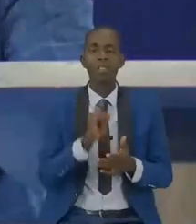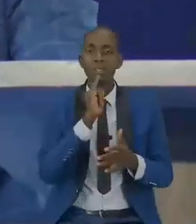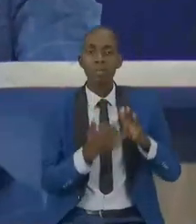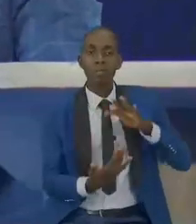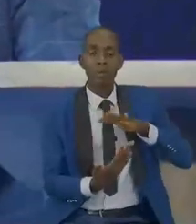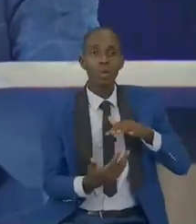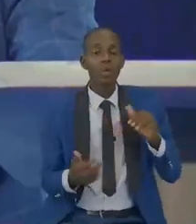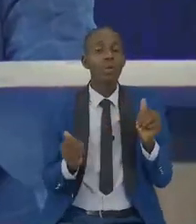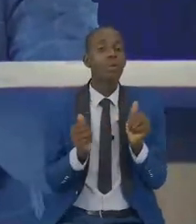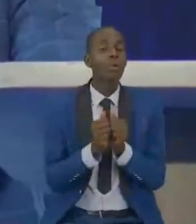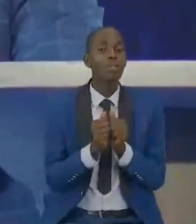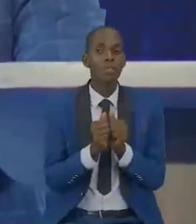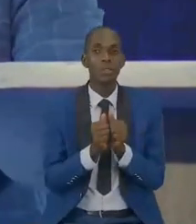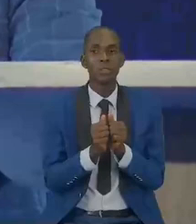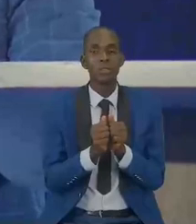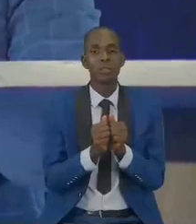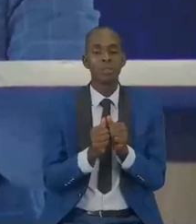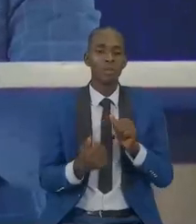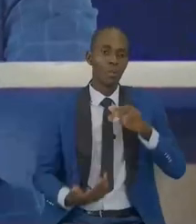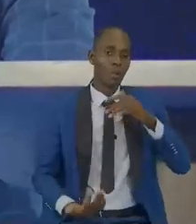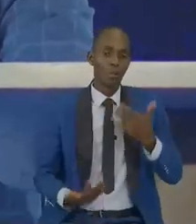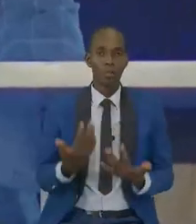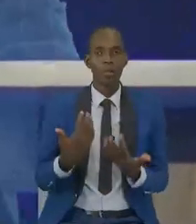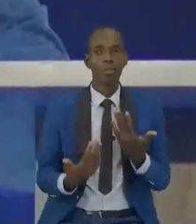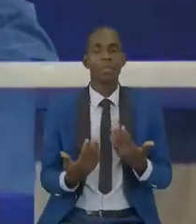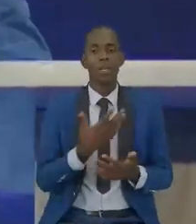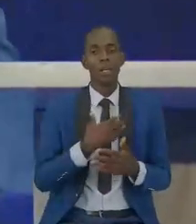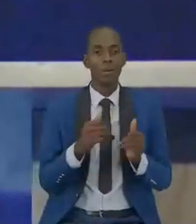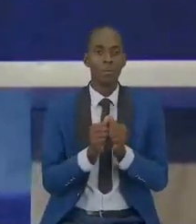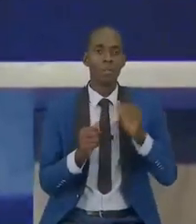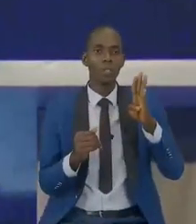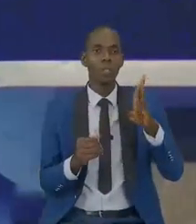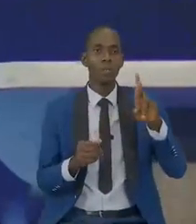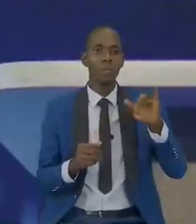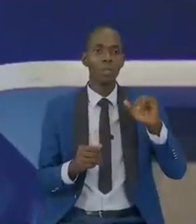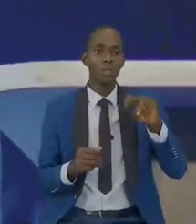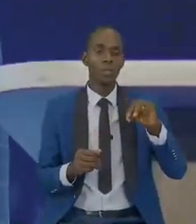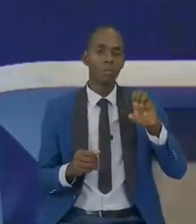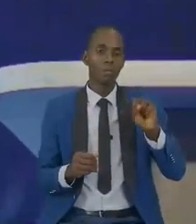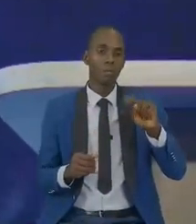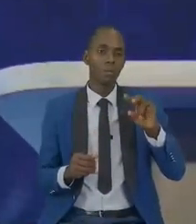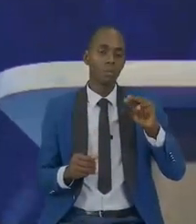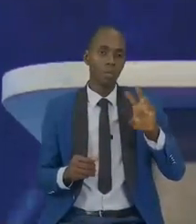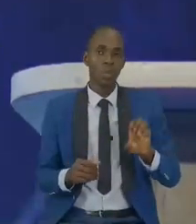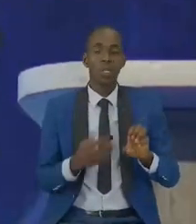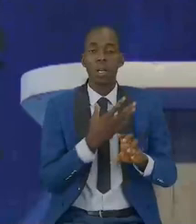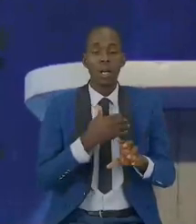tourmenté dans le feu éternel qui brûle avec le